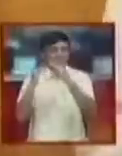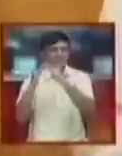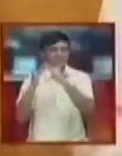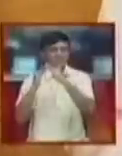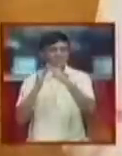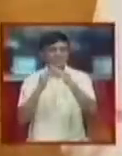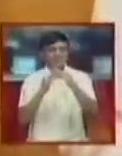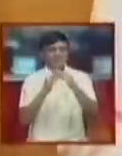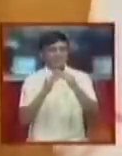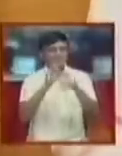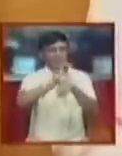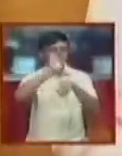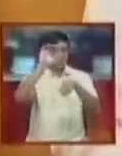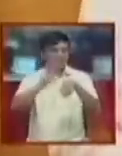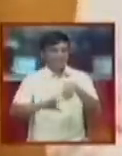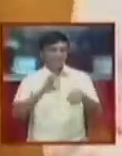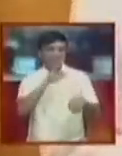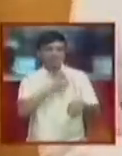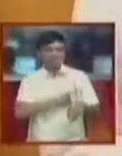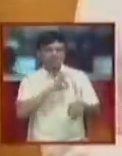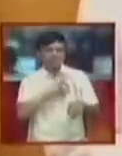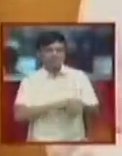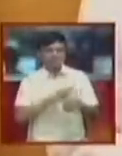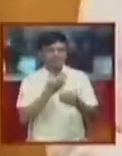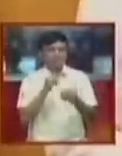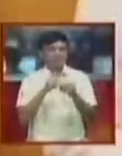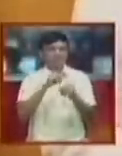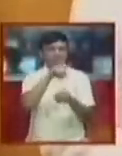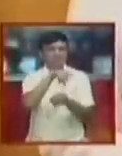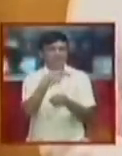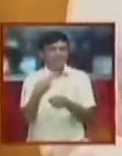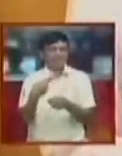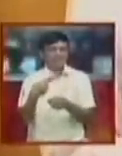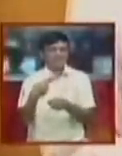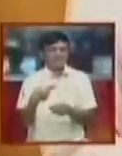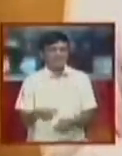at walang bayad ng makikinabang sa benepisyo ng PhilHealth.